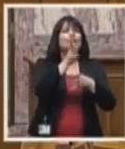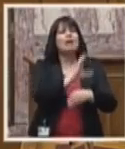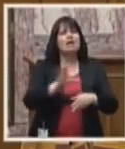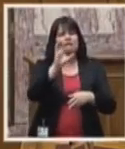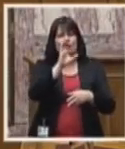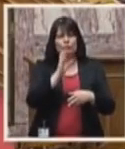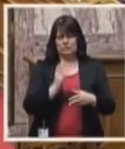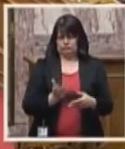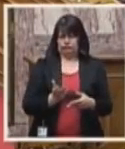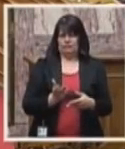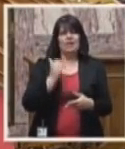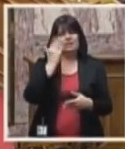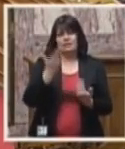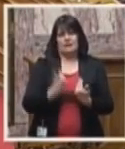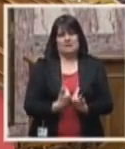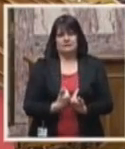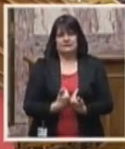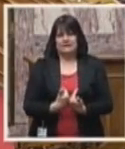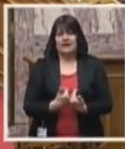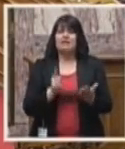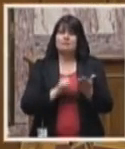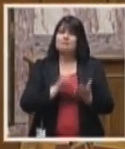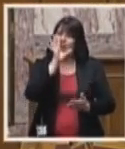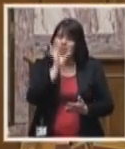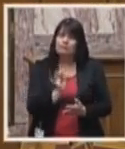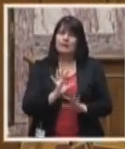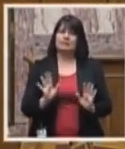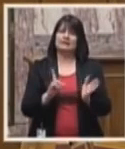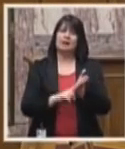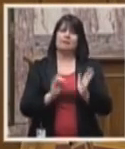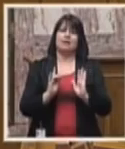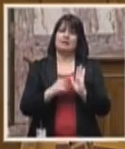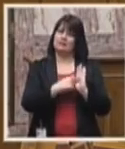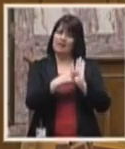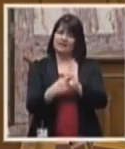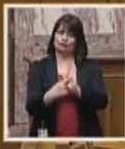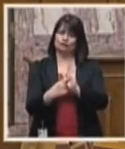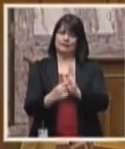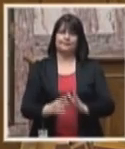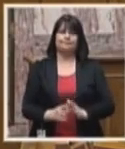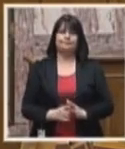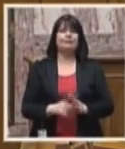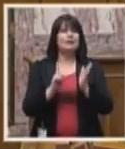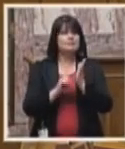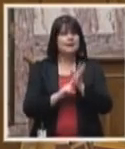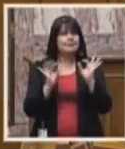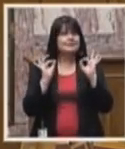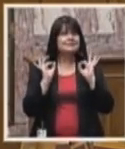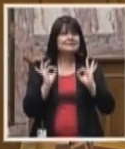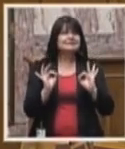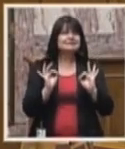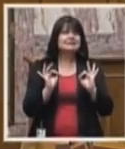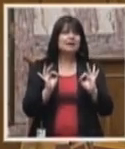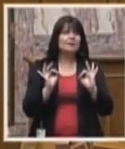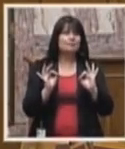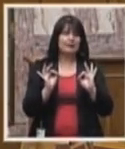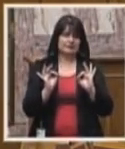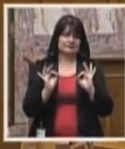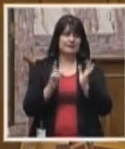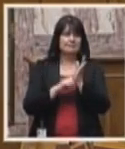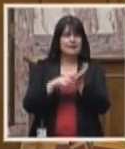αλήθεια. Πολλές φορές λέμε να τα πούμε ειλικρινά. Αυτή είναι η ομοία αλήθεια. Γι' αυτό πρέπει να είμαστε συνεπείς ακόμα και με